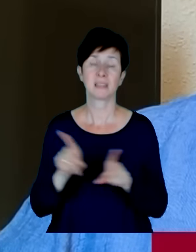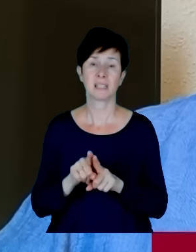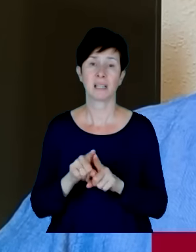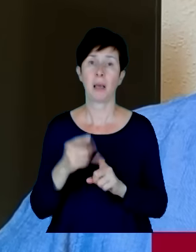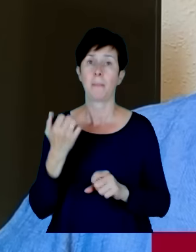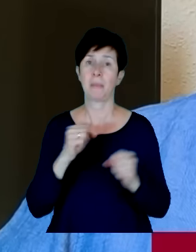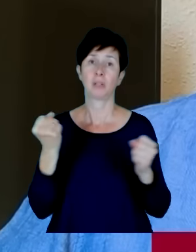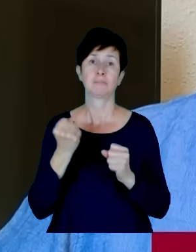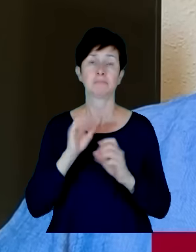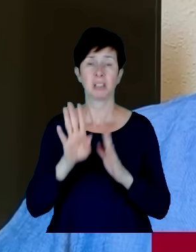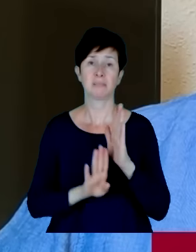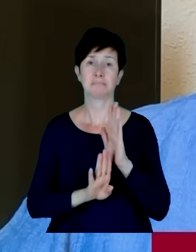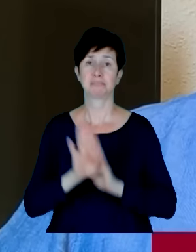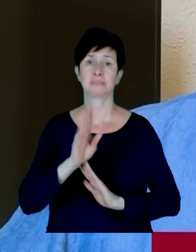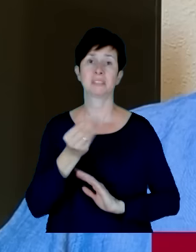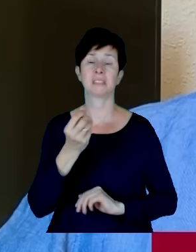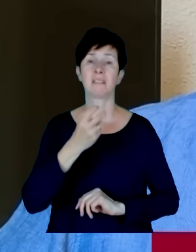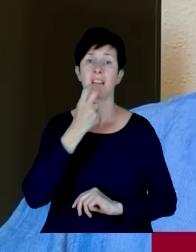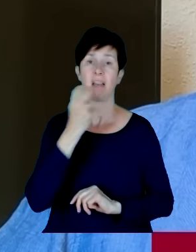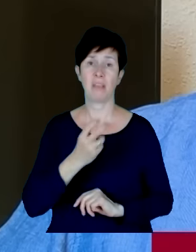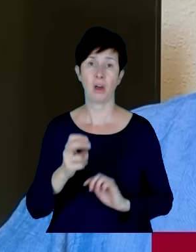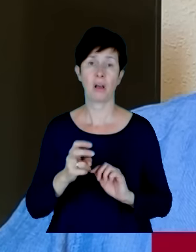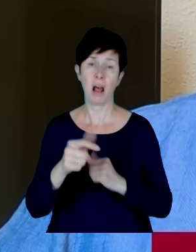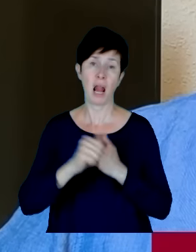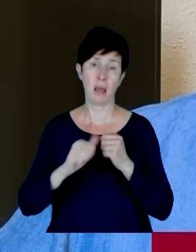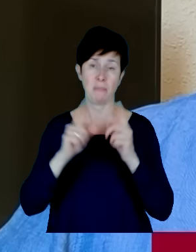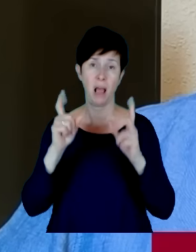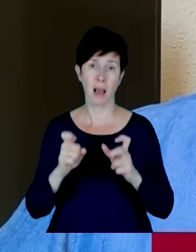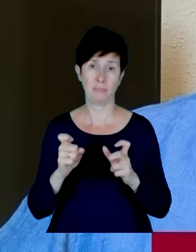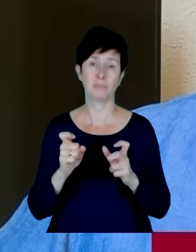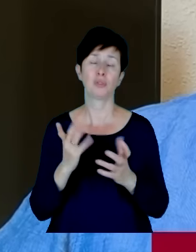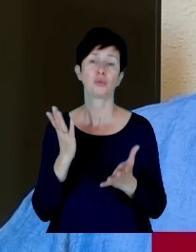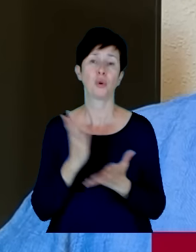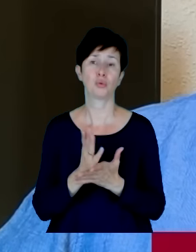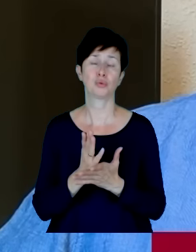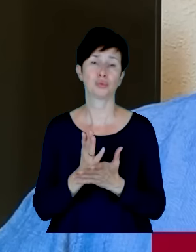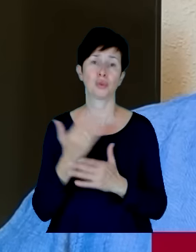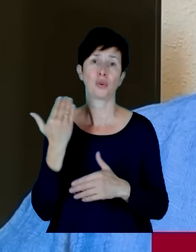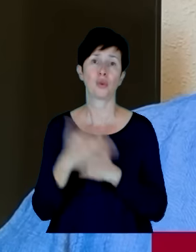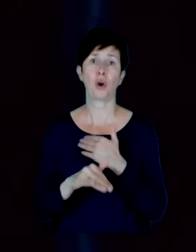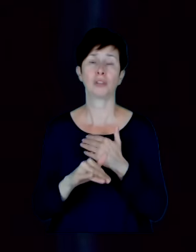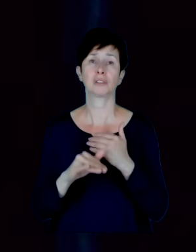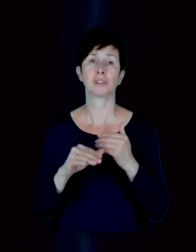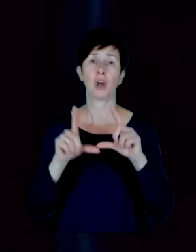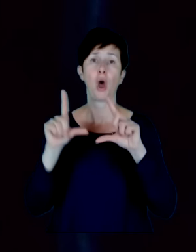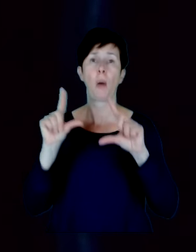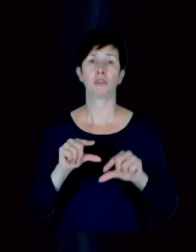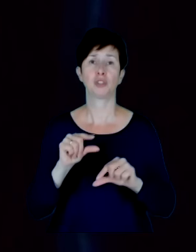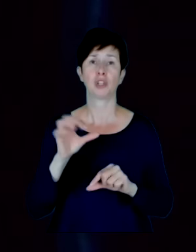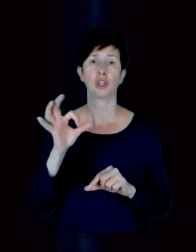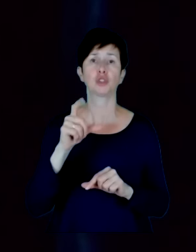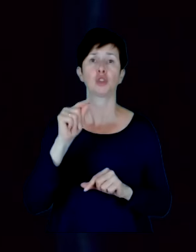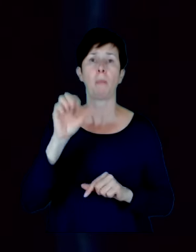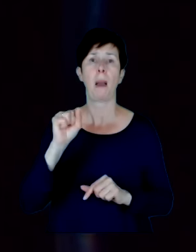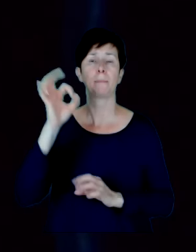wzrostem cen energii od lipca to możemy pożegnać się z perspektywą obniżenia stóp procentowych dla przedsiębiorców